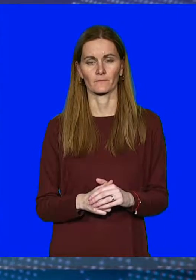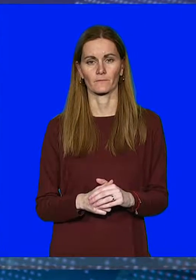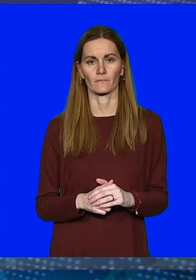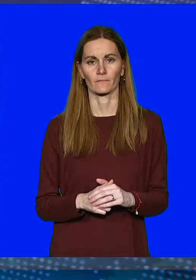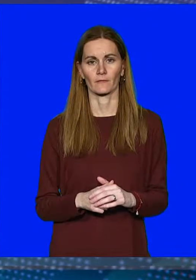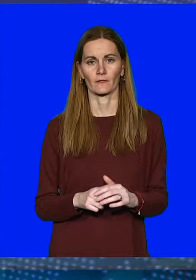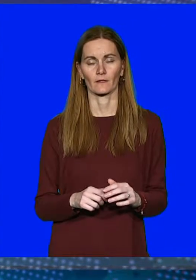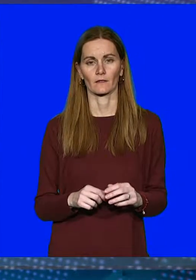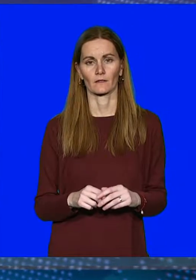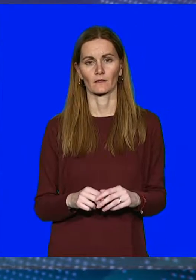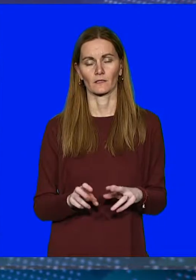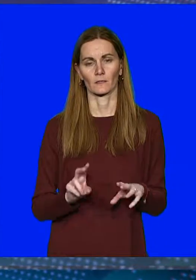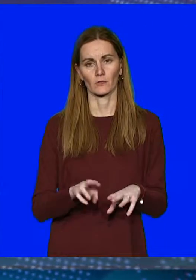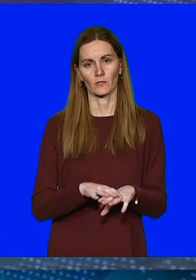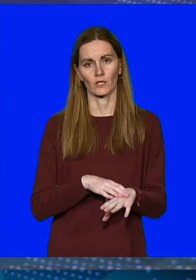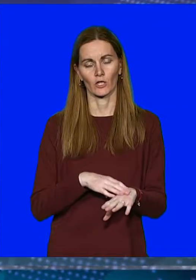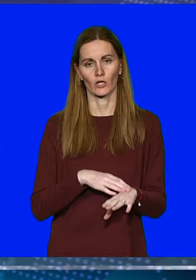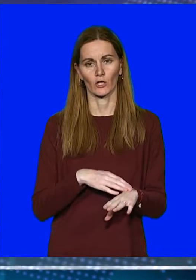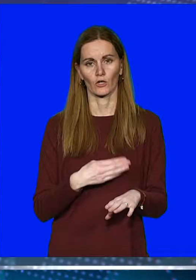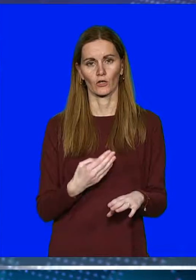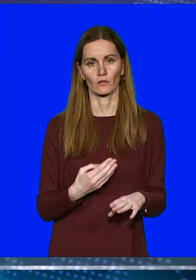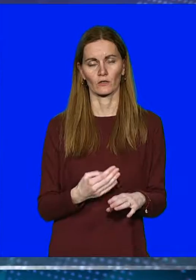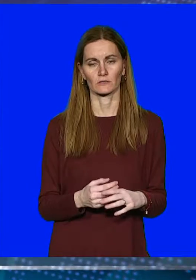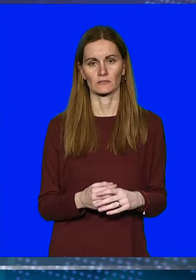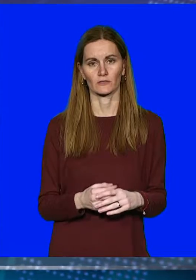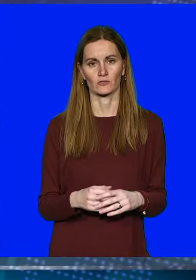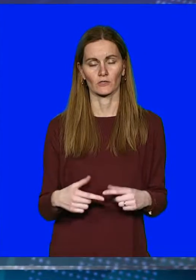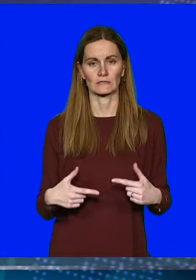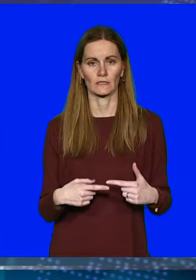danima, ne naravno radi granata, nego radi onog osjećaja